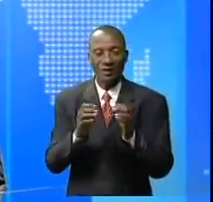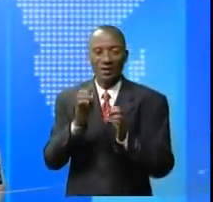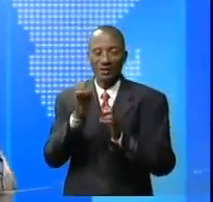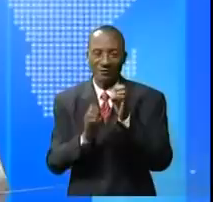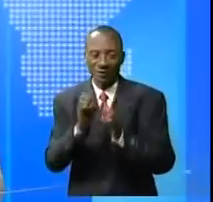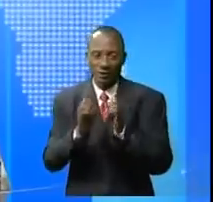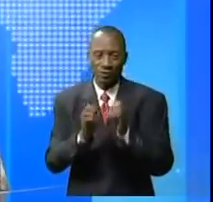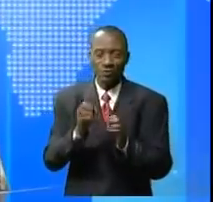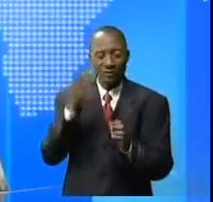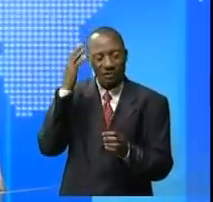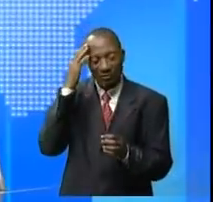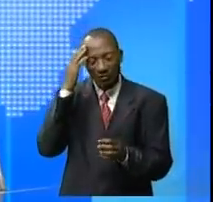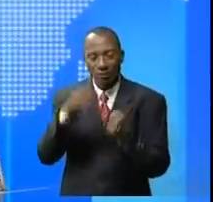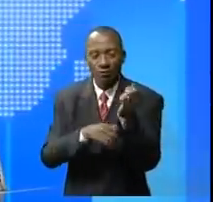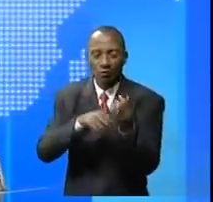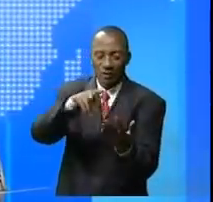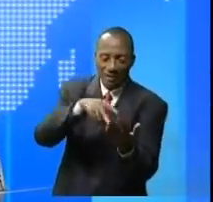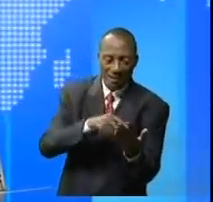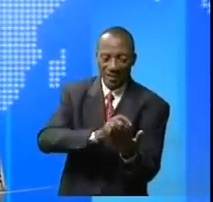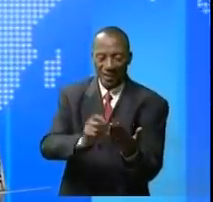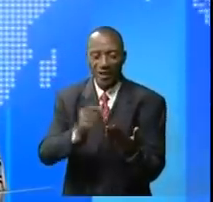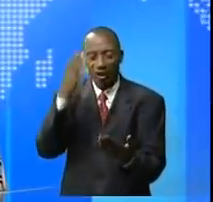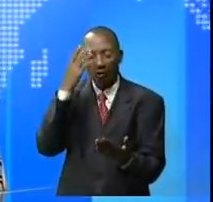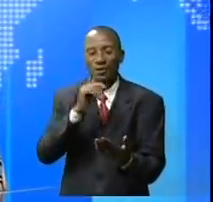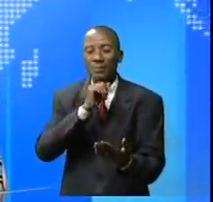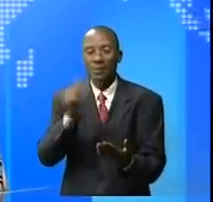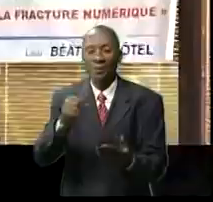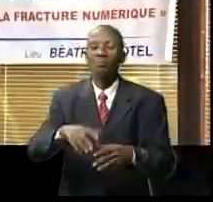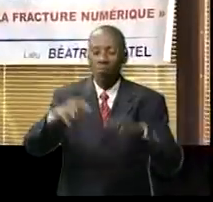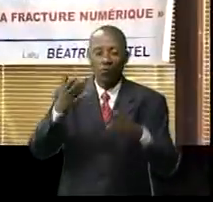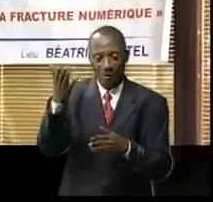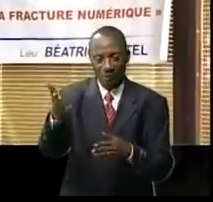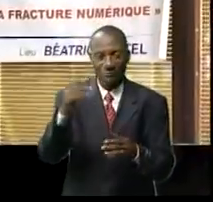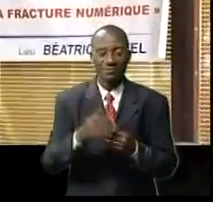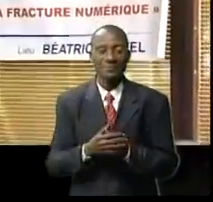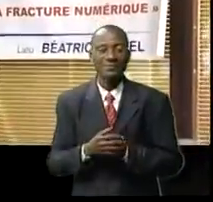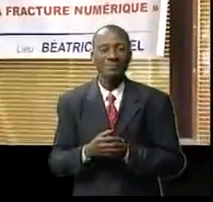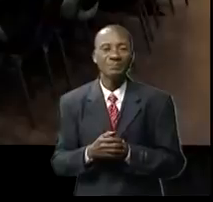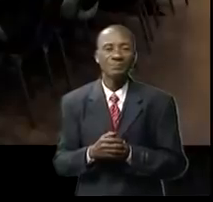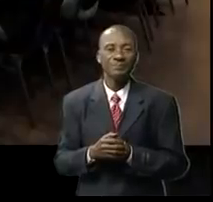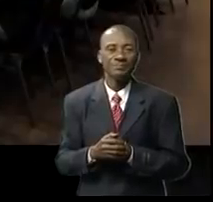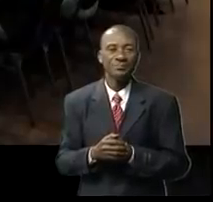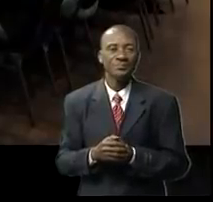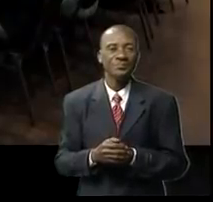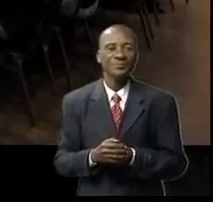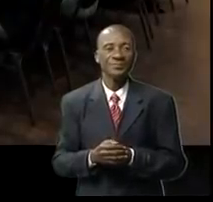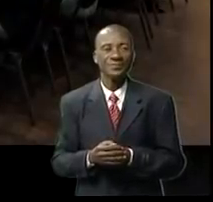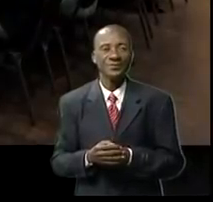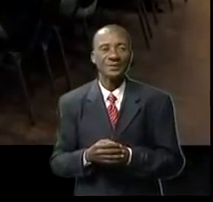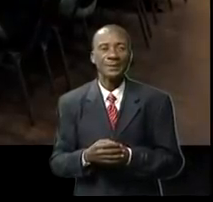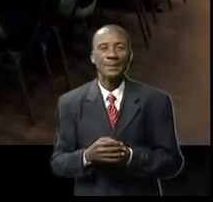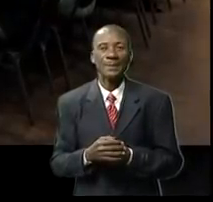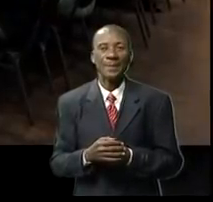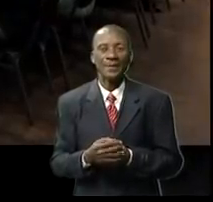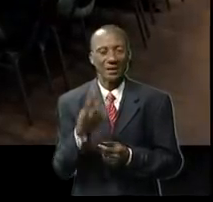analphabètes, l'insertion sociale des analphabètes en République démocratique du Congo. Chaque 8 septembre, le monde célèbre la